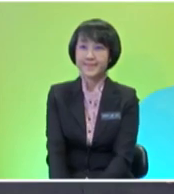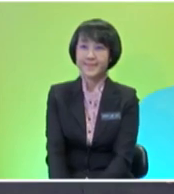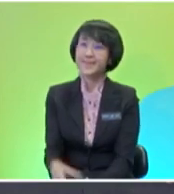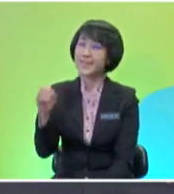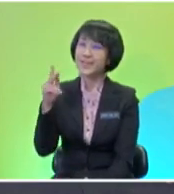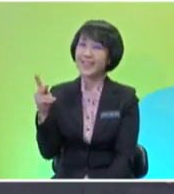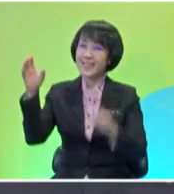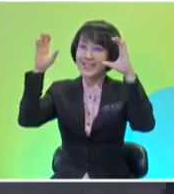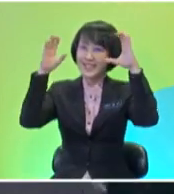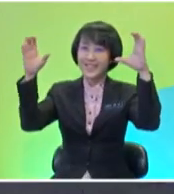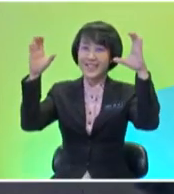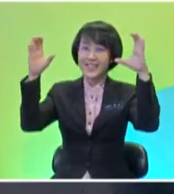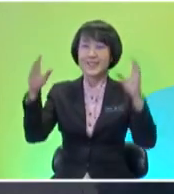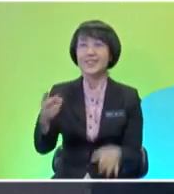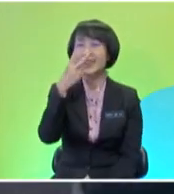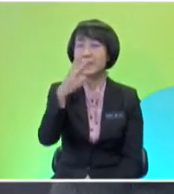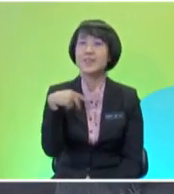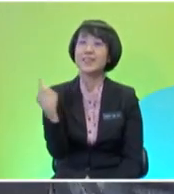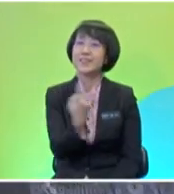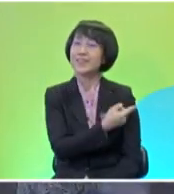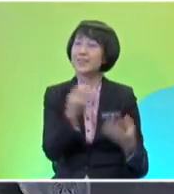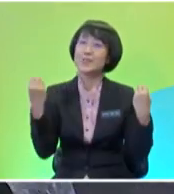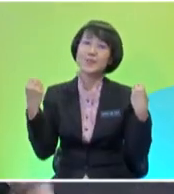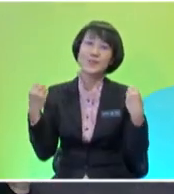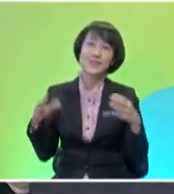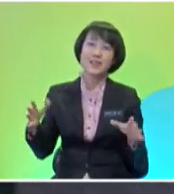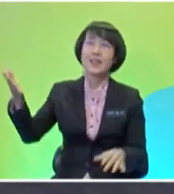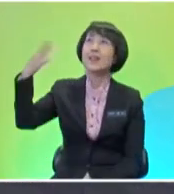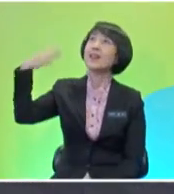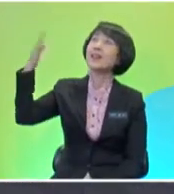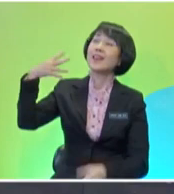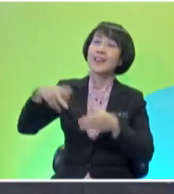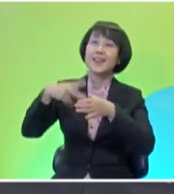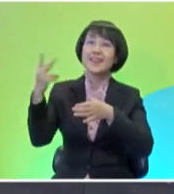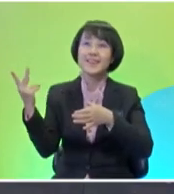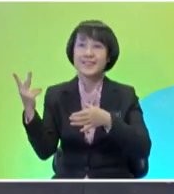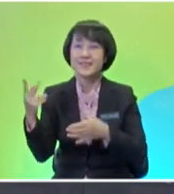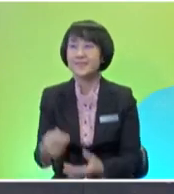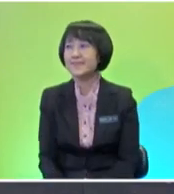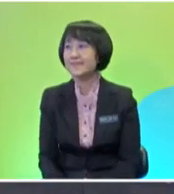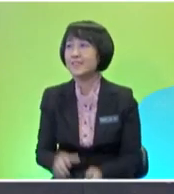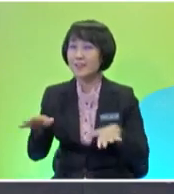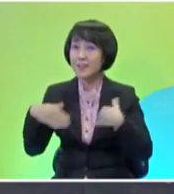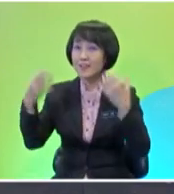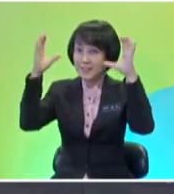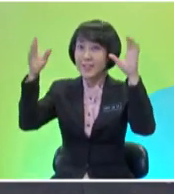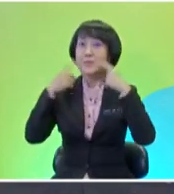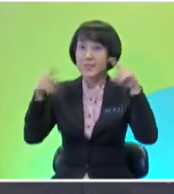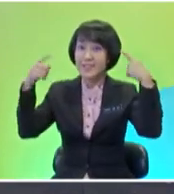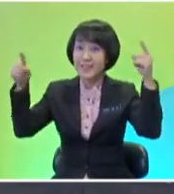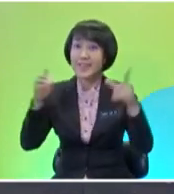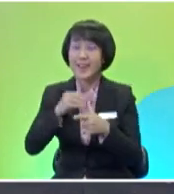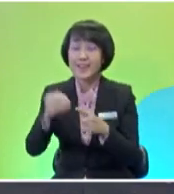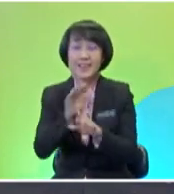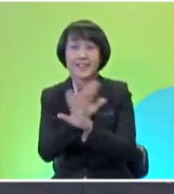Okey Cikgu. Wah, nampaknya kita pun dah pada panas dekat luar. Memang panas tadi. Macam mana Cikgu? Berjaya ke tidak apa